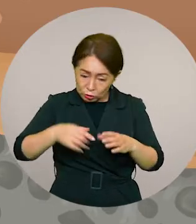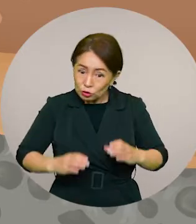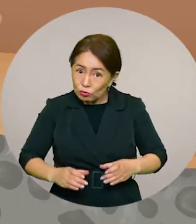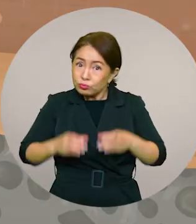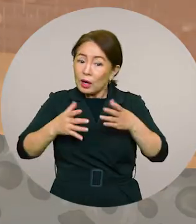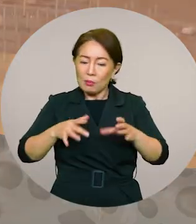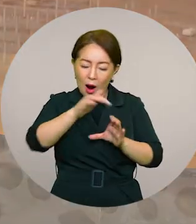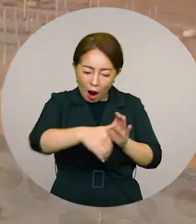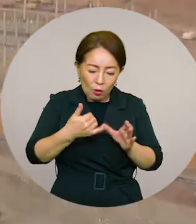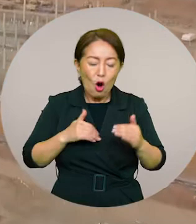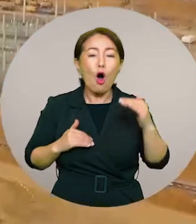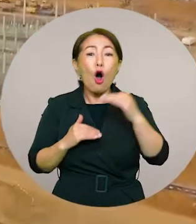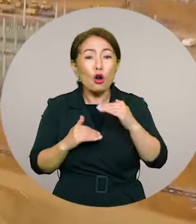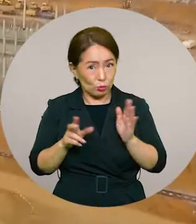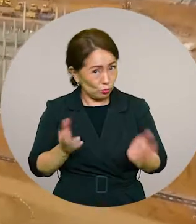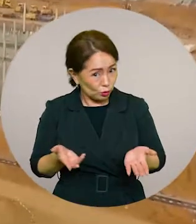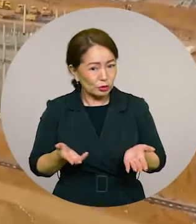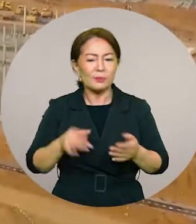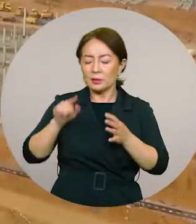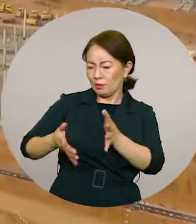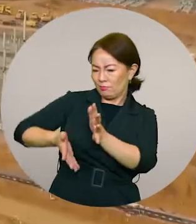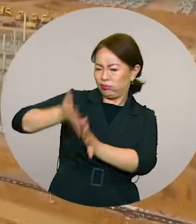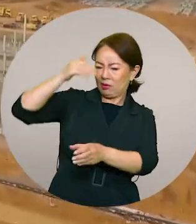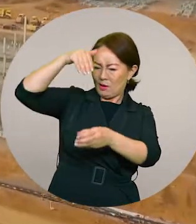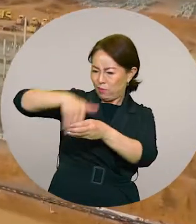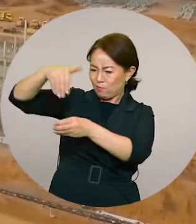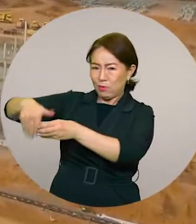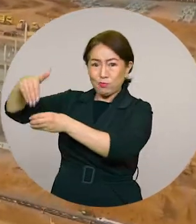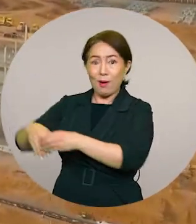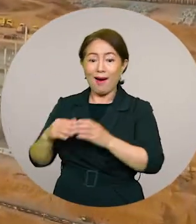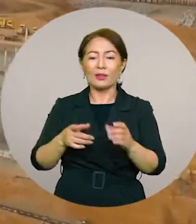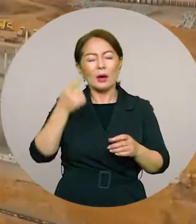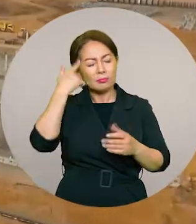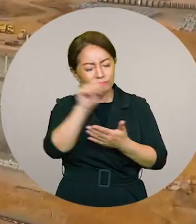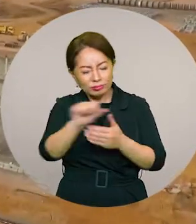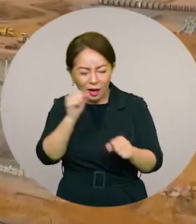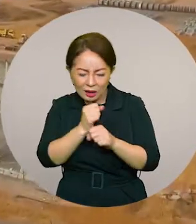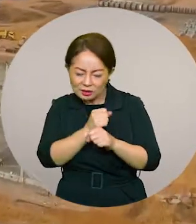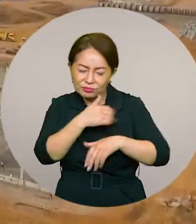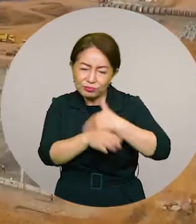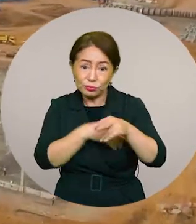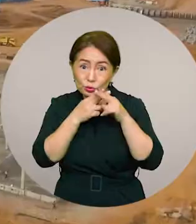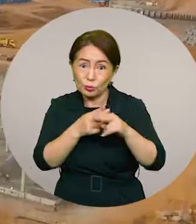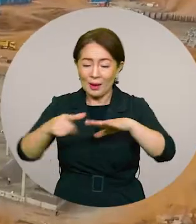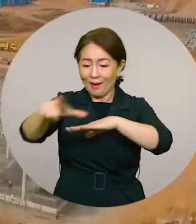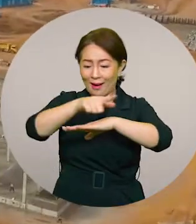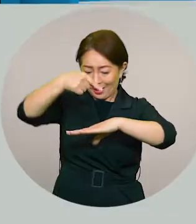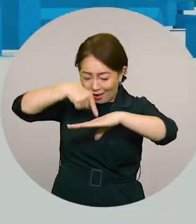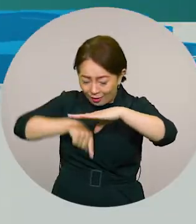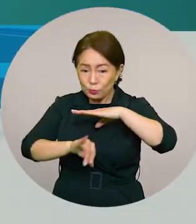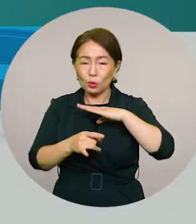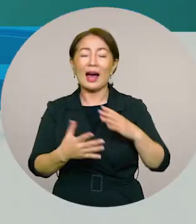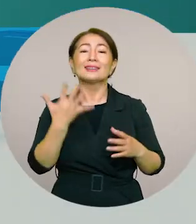байна. Бусаа амнууд гүний уурхайн өдөр тутмын үйл ажиллагааг хангахад чухал үүрэгтэй. Гүний уурхайг ашиглаж эхэлснээс өмнө